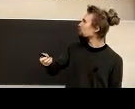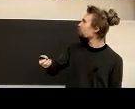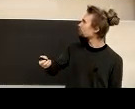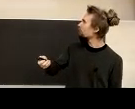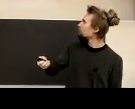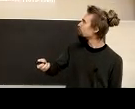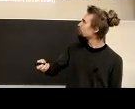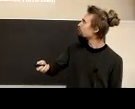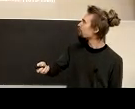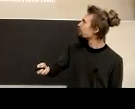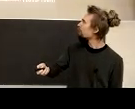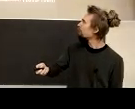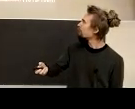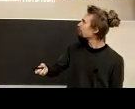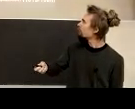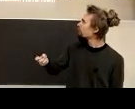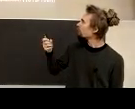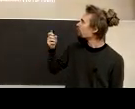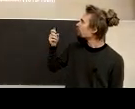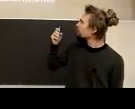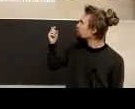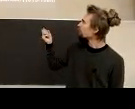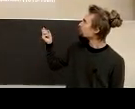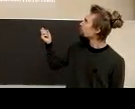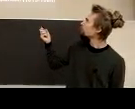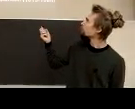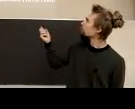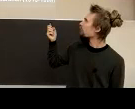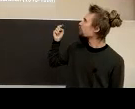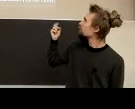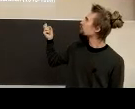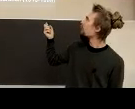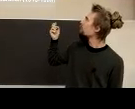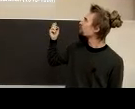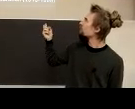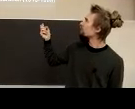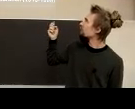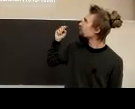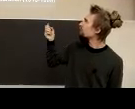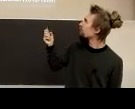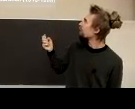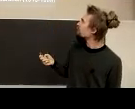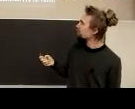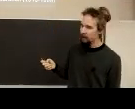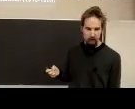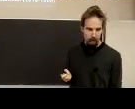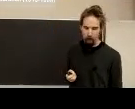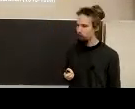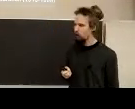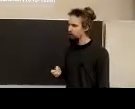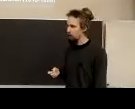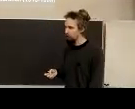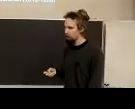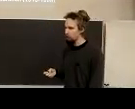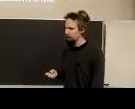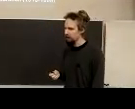huolet koetaan. Ja niin Murdoch käytti tätä unselfingin, itsen vähenemisen käsitettä